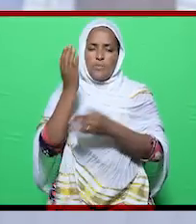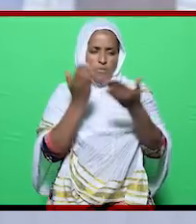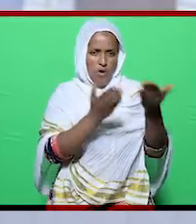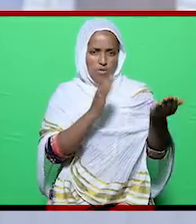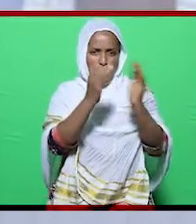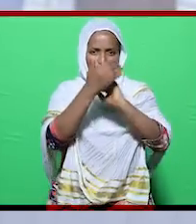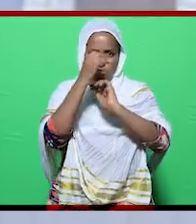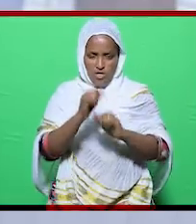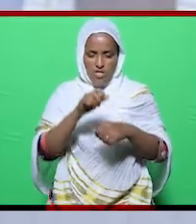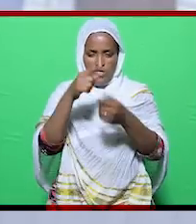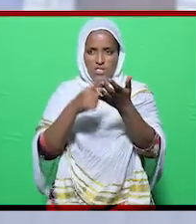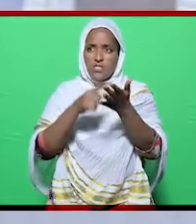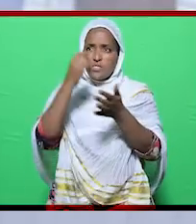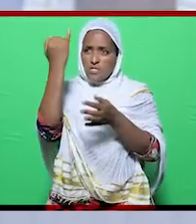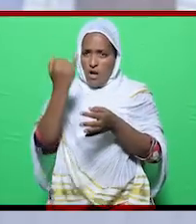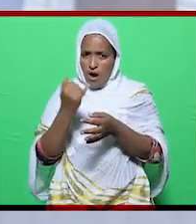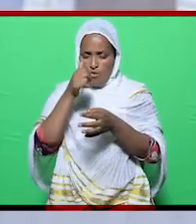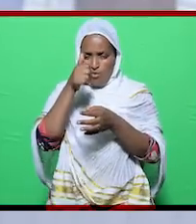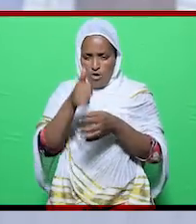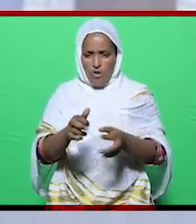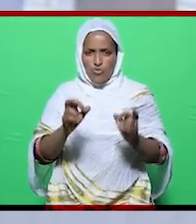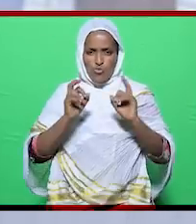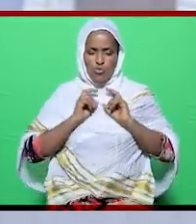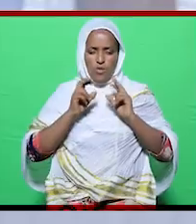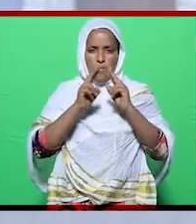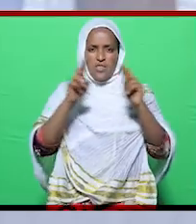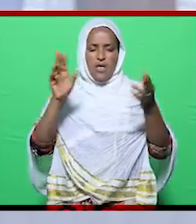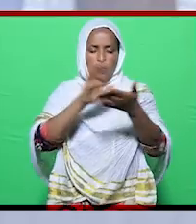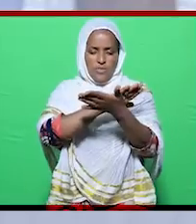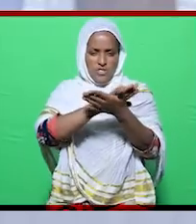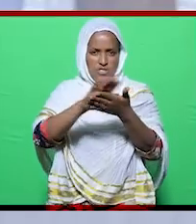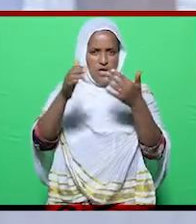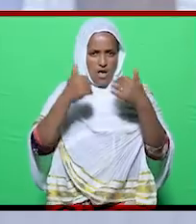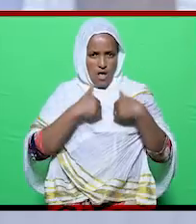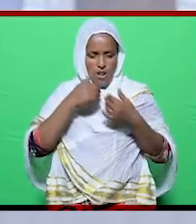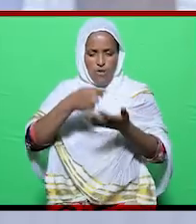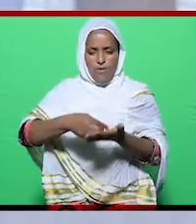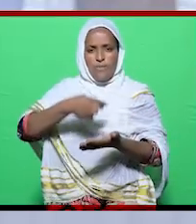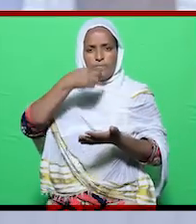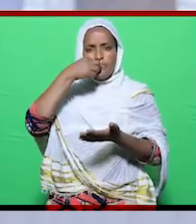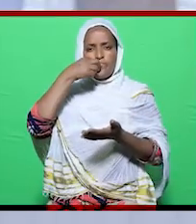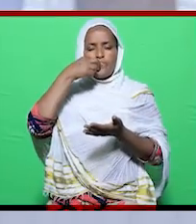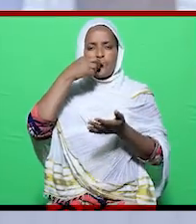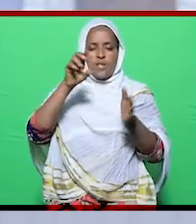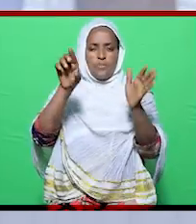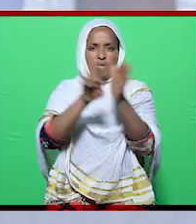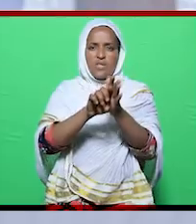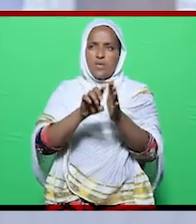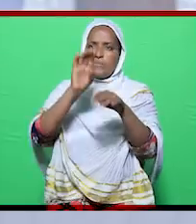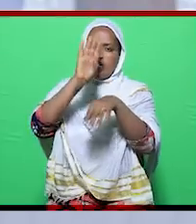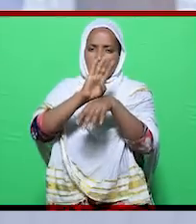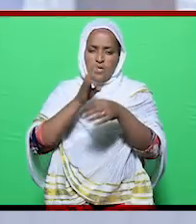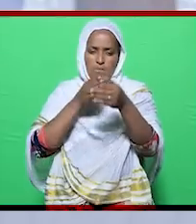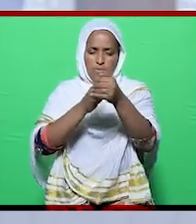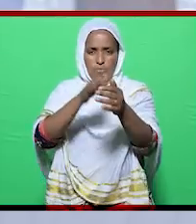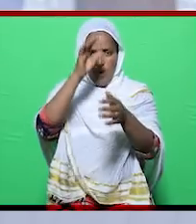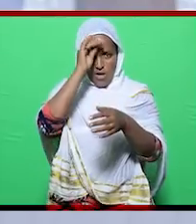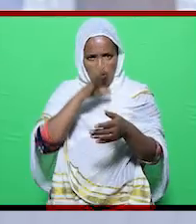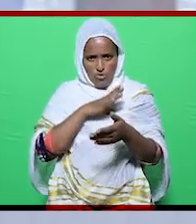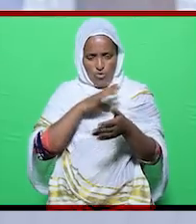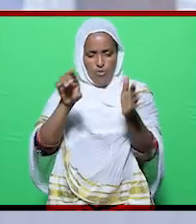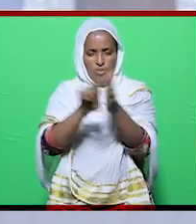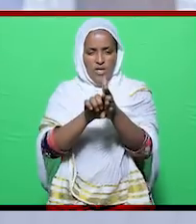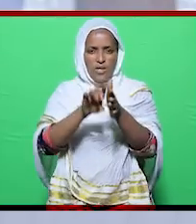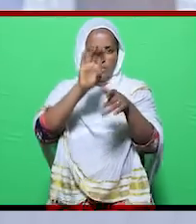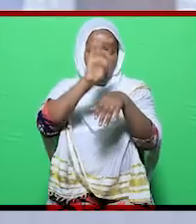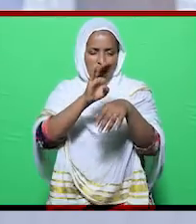እግዚአብሔር ማቅረቢያ መሆን ይችላል። ስለዚህ ሰዓሊው የራሱ ሕይወት በጣም ንጽህና ያለው ሥጋ ወደሙ የሚቀበል በሕገ ቤተክርስቲያን የሚመራ